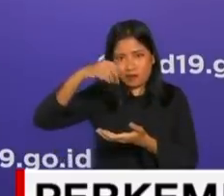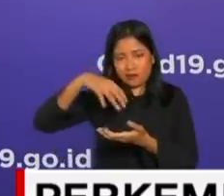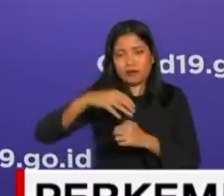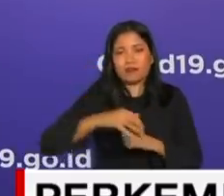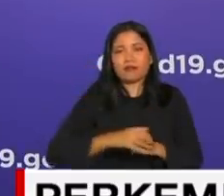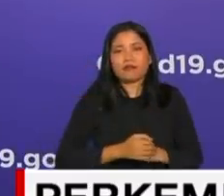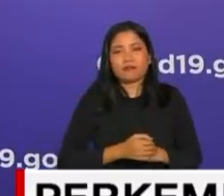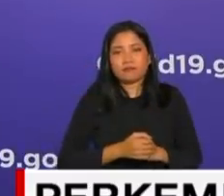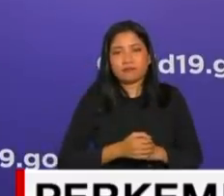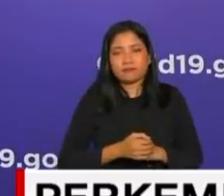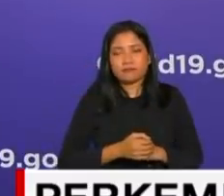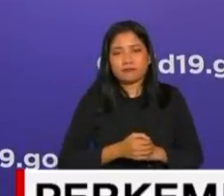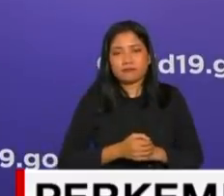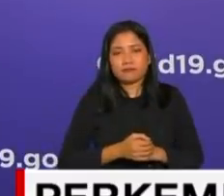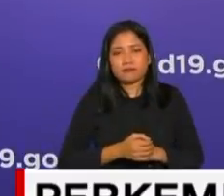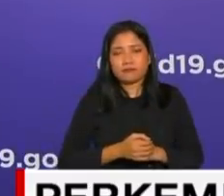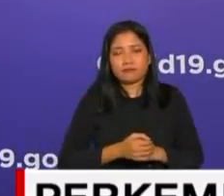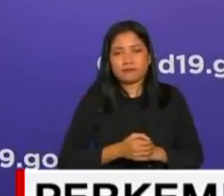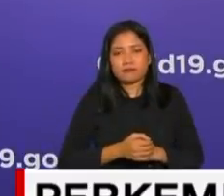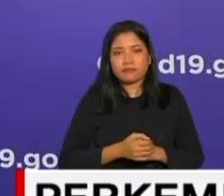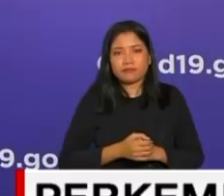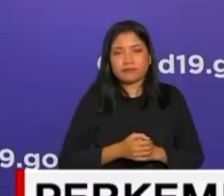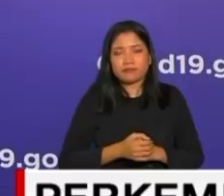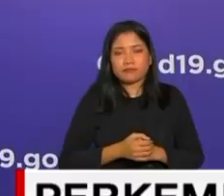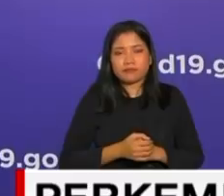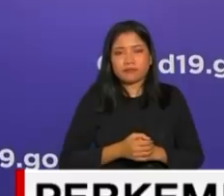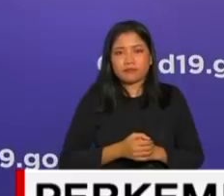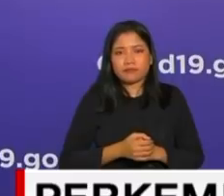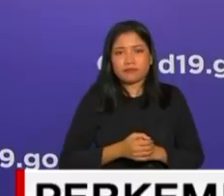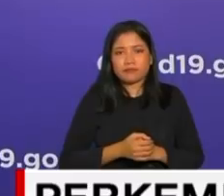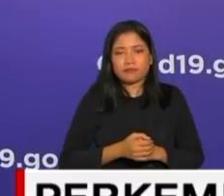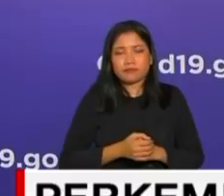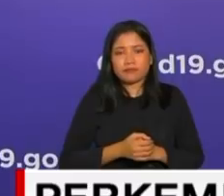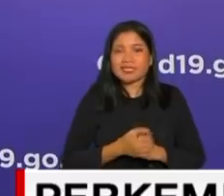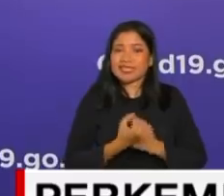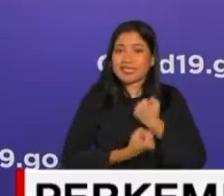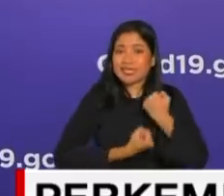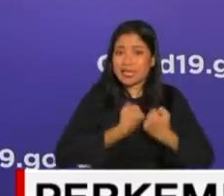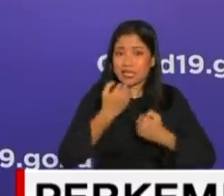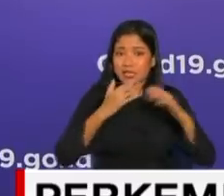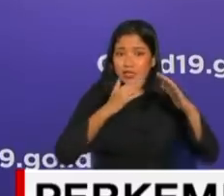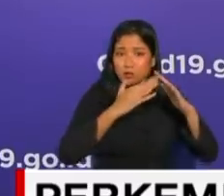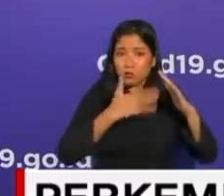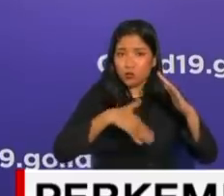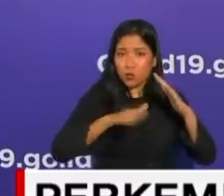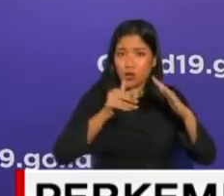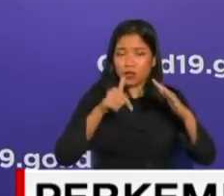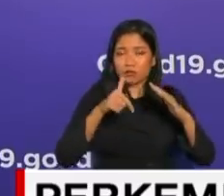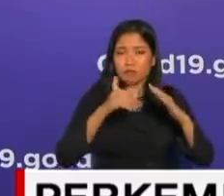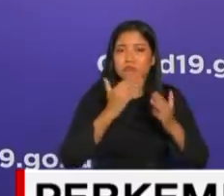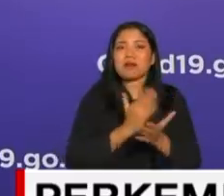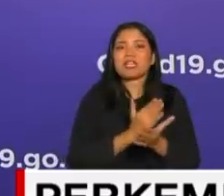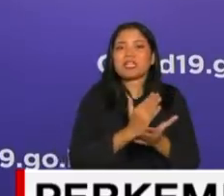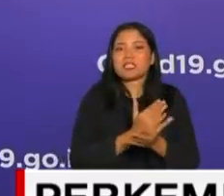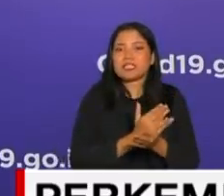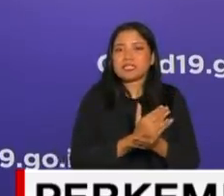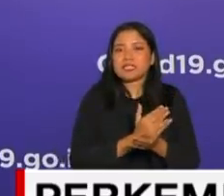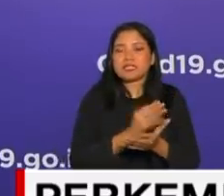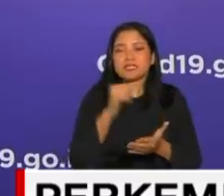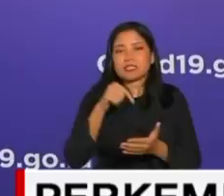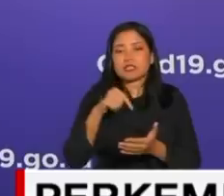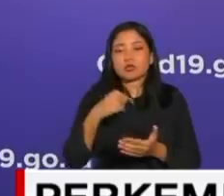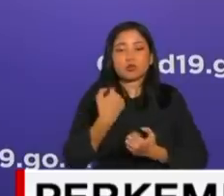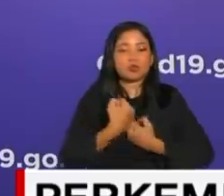secara sadar membatasi kegiatan di luar rumah adalah upaya-upaya agar